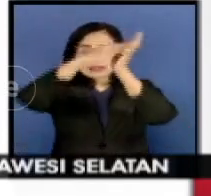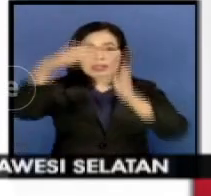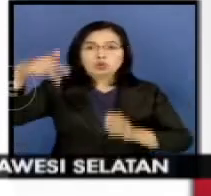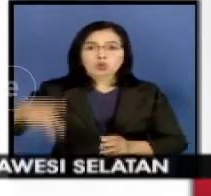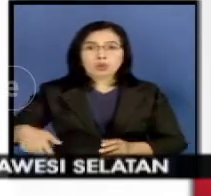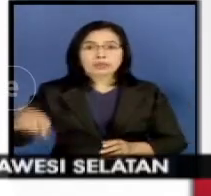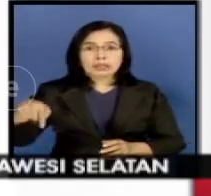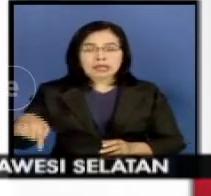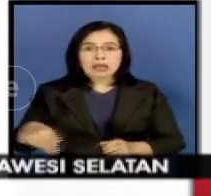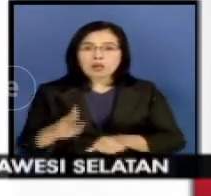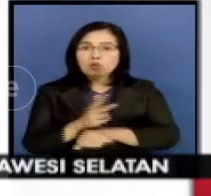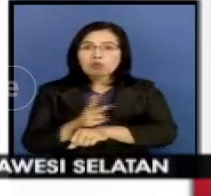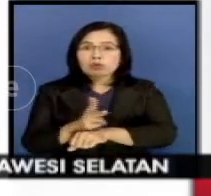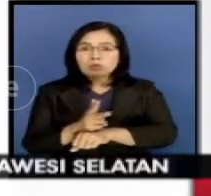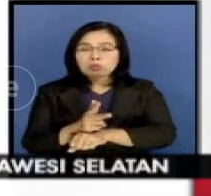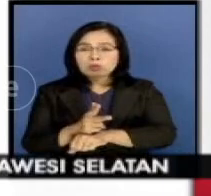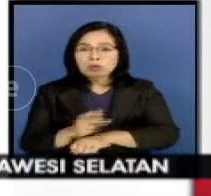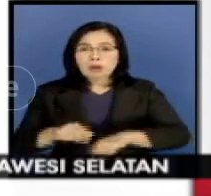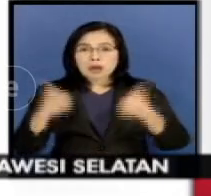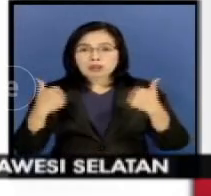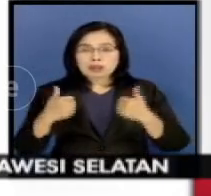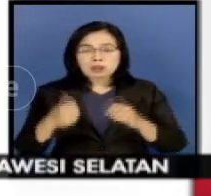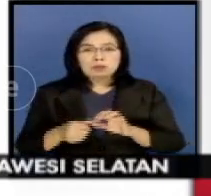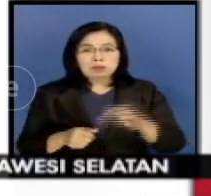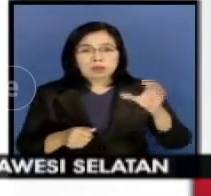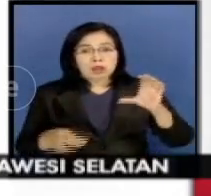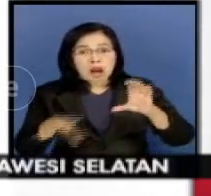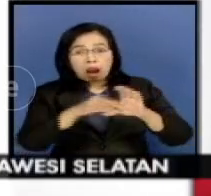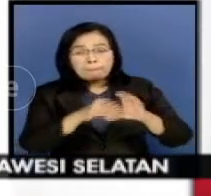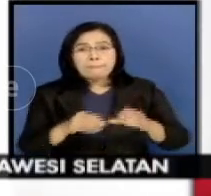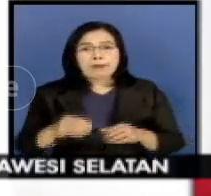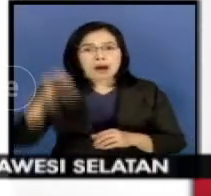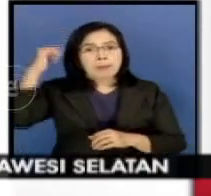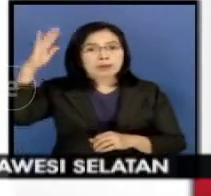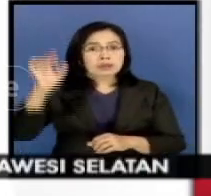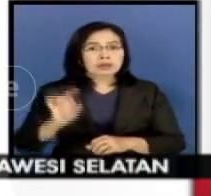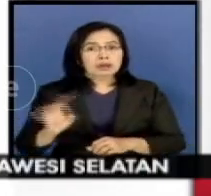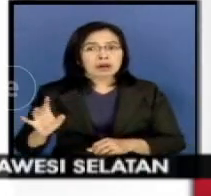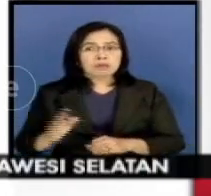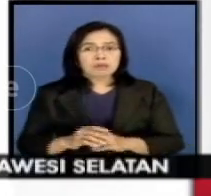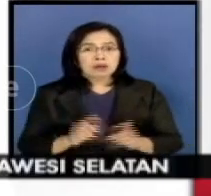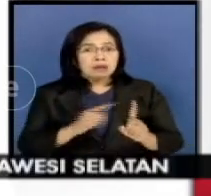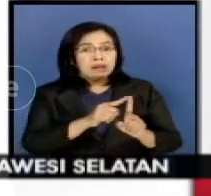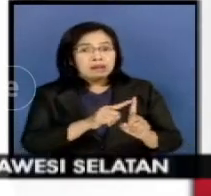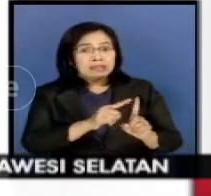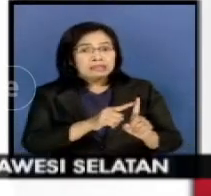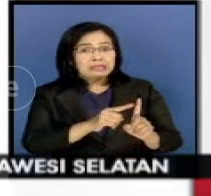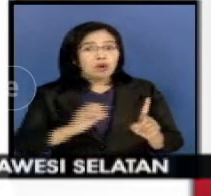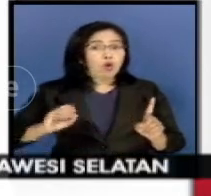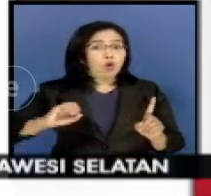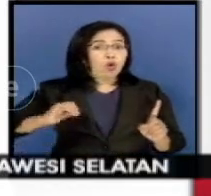dalam video amatir yang berhasil direkam sesama mahasiswa lainnya nampak korban seorang diri Tengah